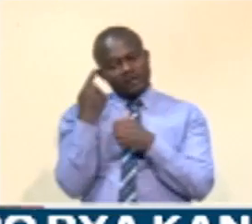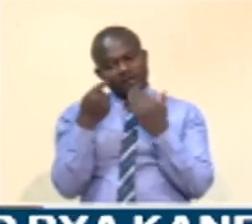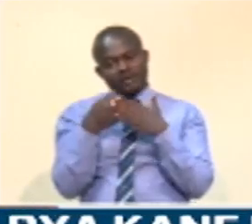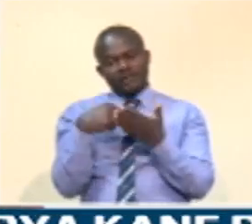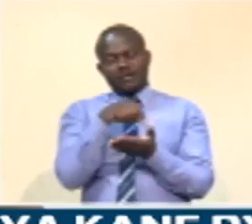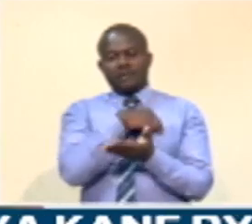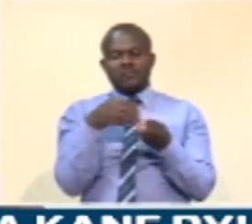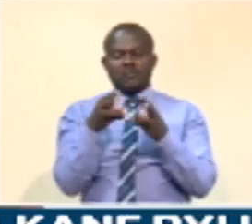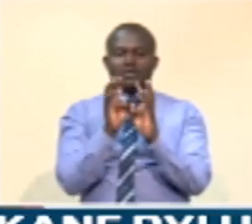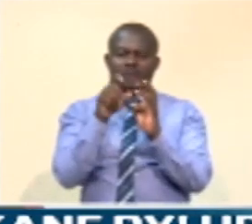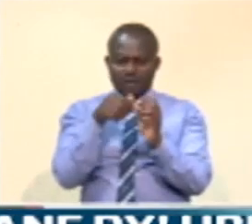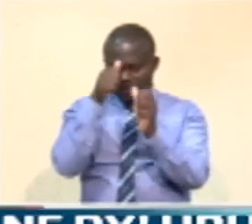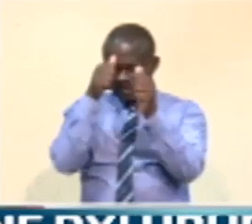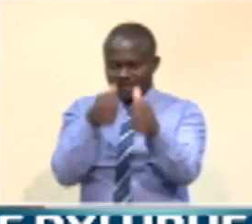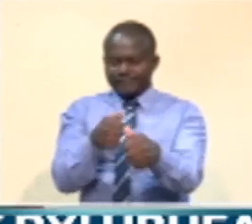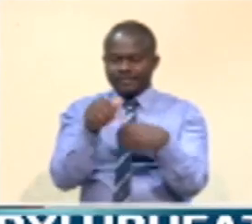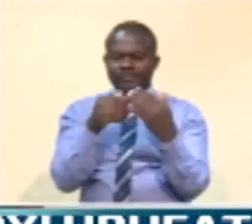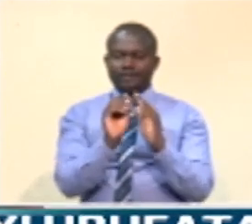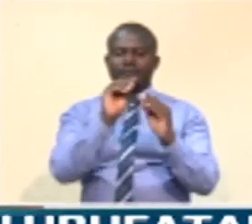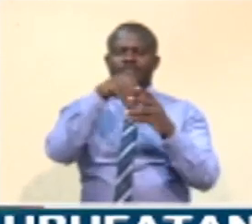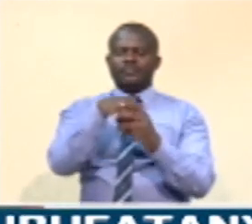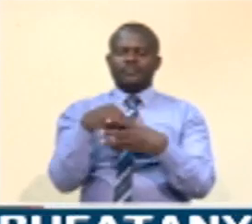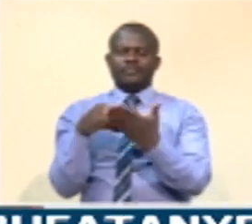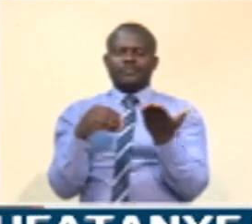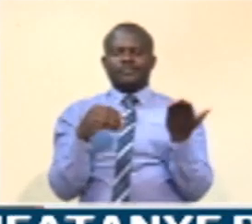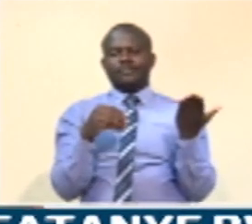niyo modeli twakagombye kugenda tuganamo